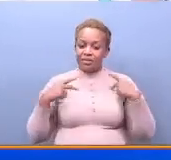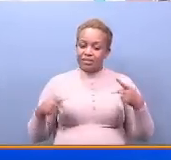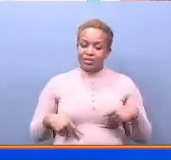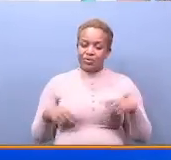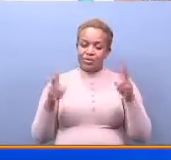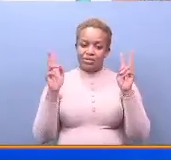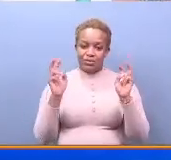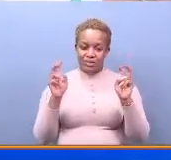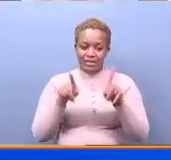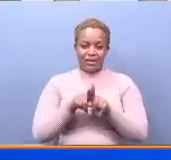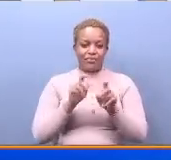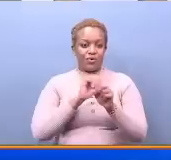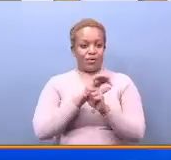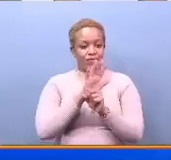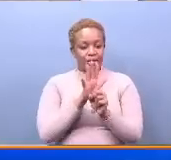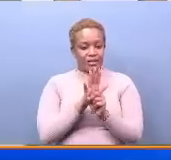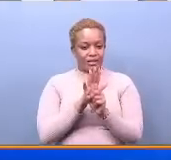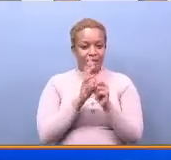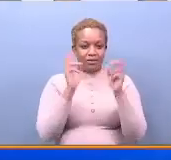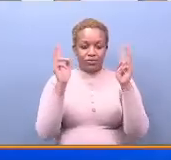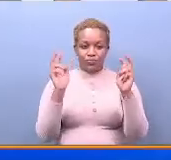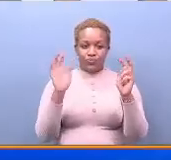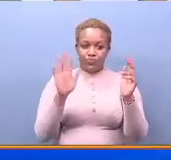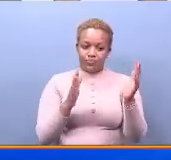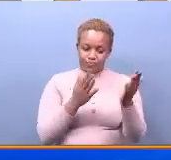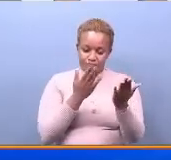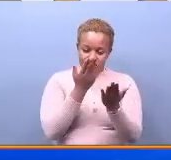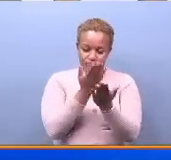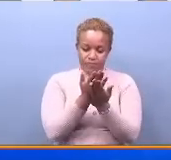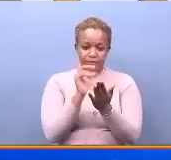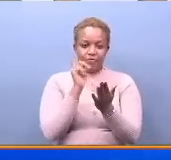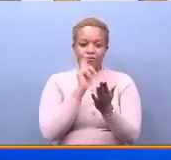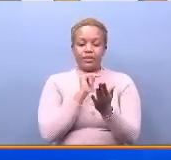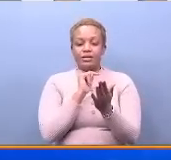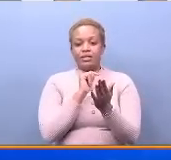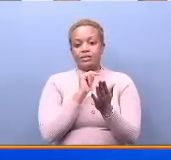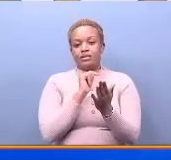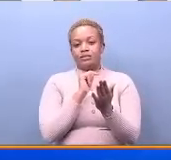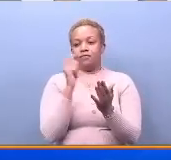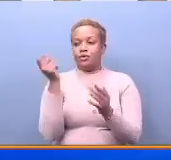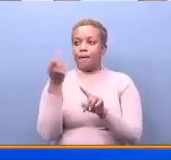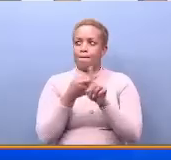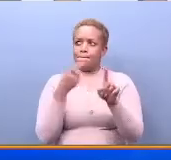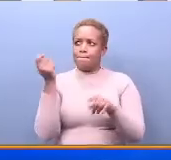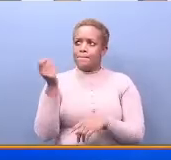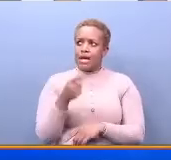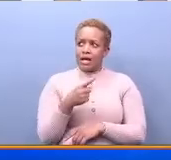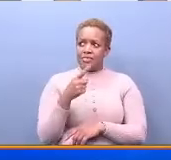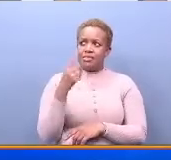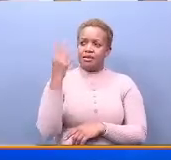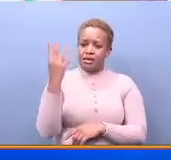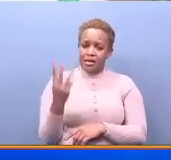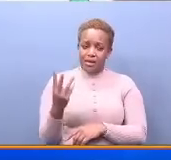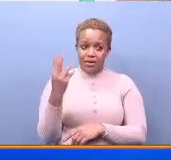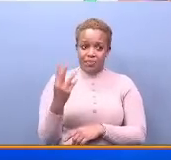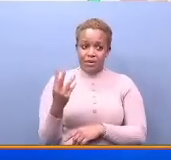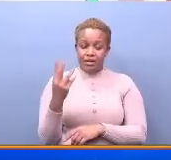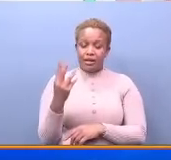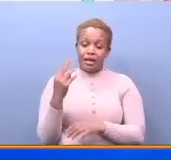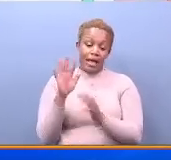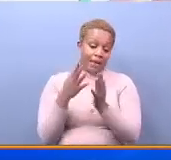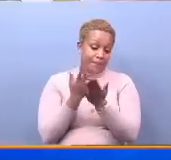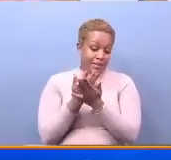na hii mambo ya COVID era. Tulifile apili yetu kutoka mwezi wa 4. Tarehe 4. Hiyo apili imelala tu